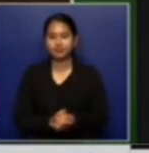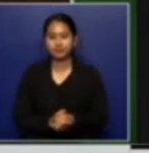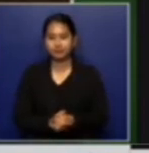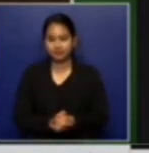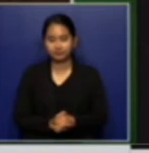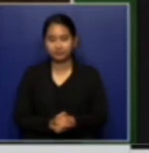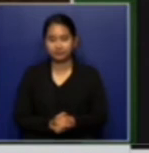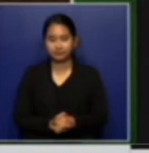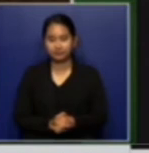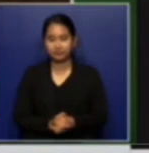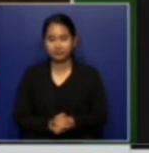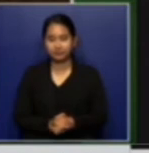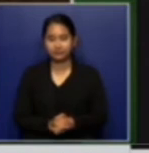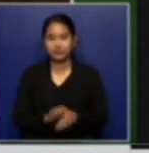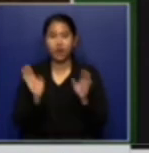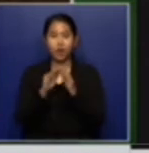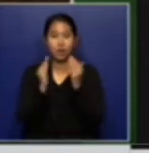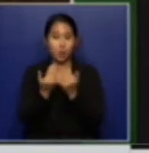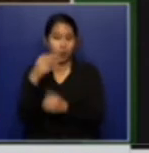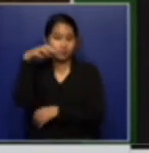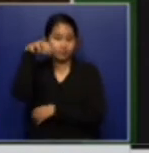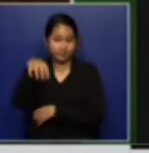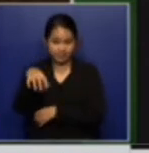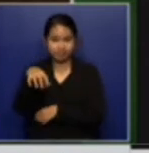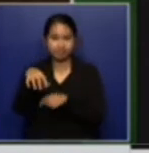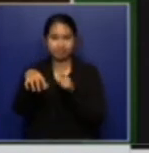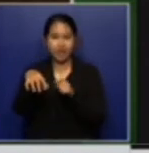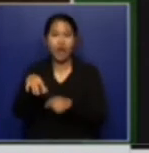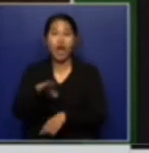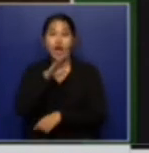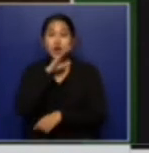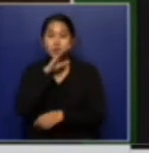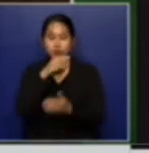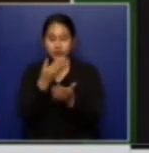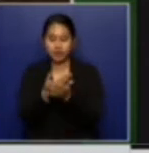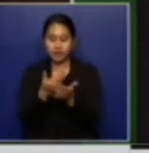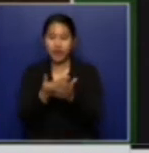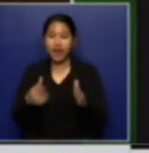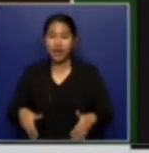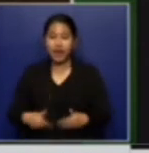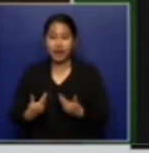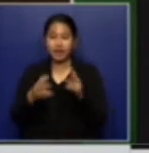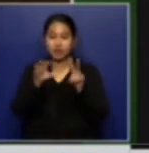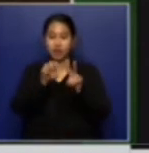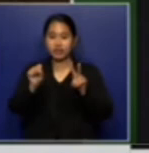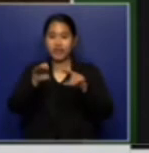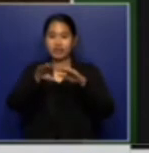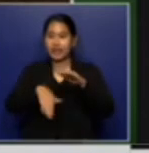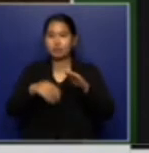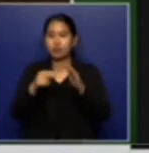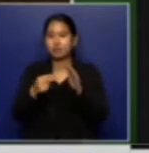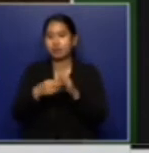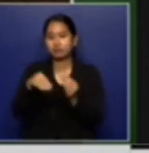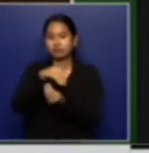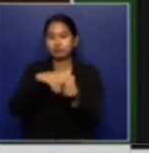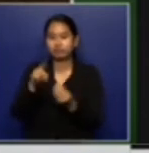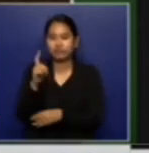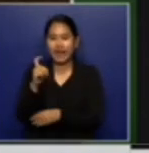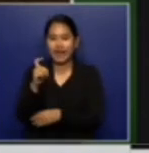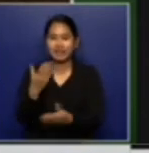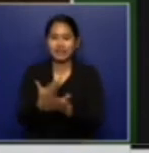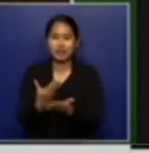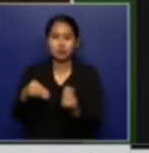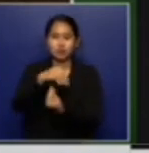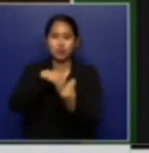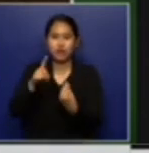านครับครัวเรือนหนึ่งเนี่ยถ้ารายได้ต่ำกว่า 200,000 เนี่ยไปไม่ได้ไปไม่ไหวตั